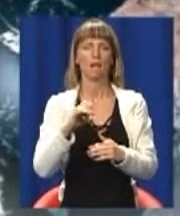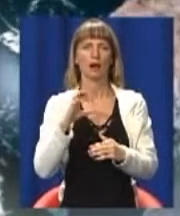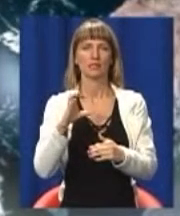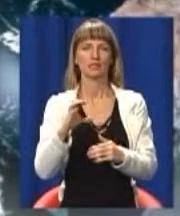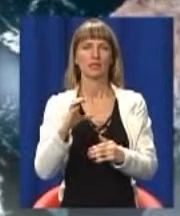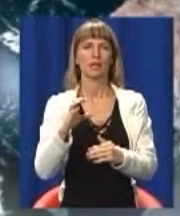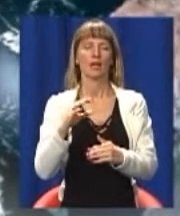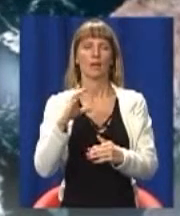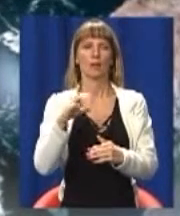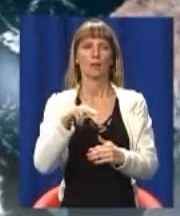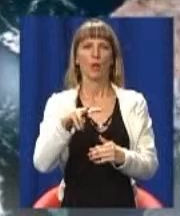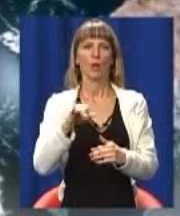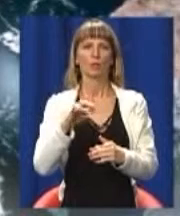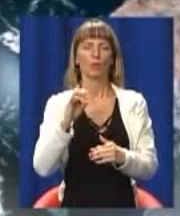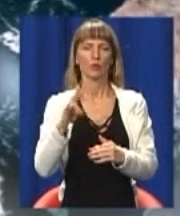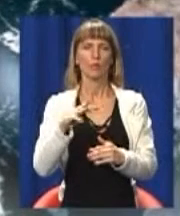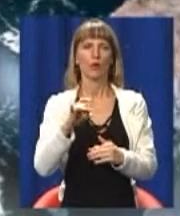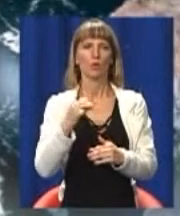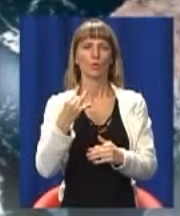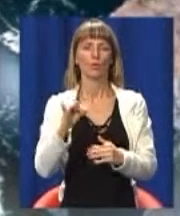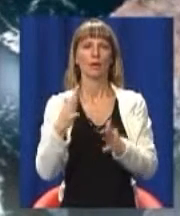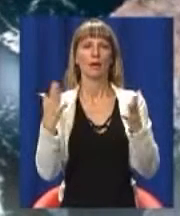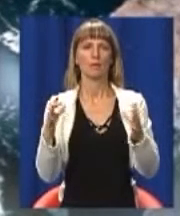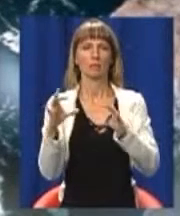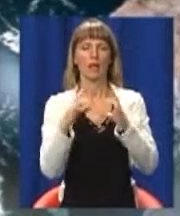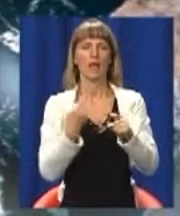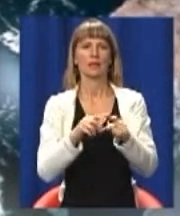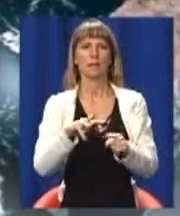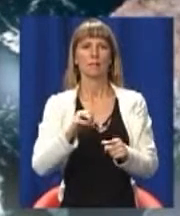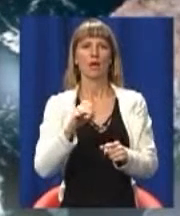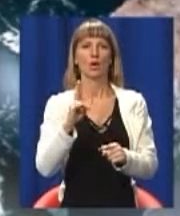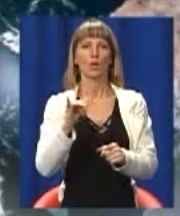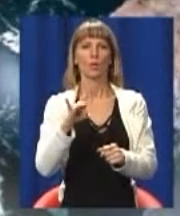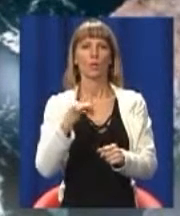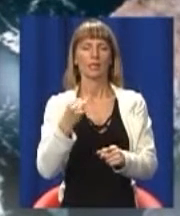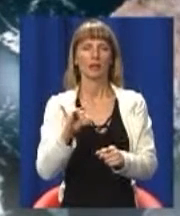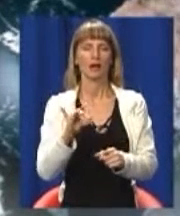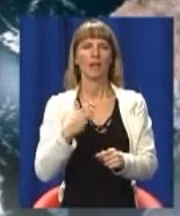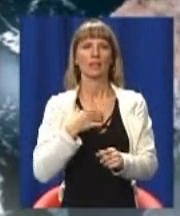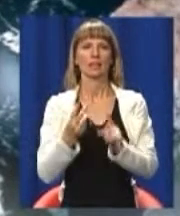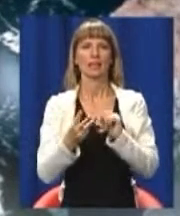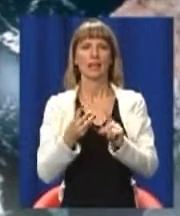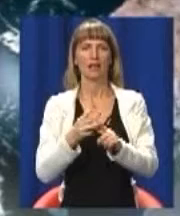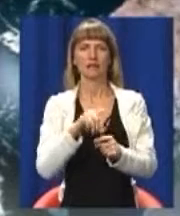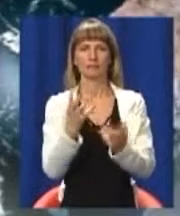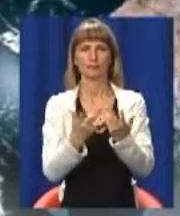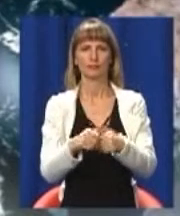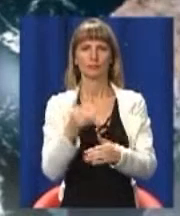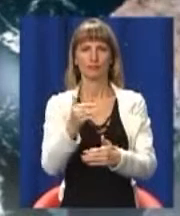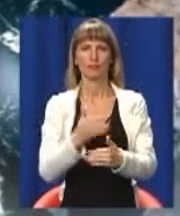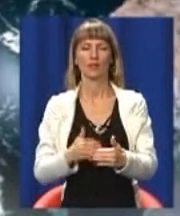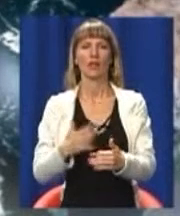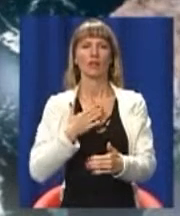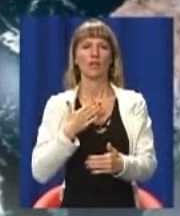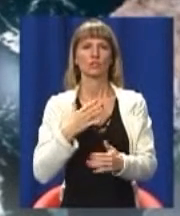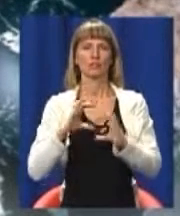Уран, Нептун та Плутон. Найближча планета до Сонця – це Меркурій, а наша Земля – третя за рахунком. Серед цих планет тільки на нашій